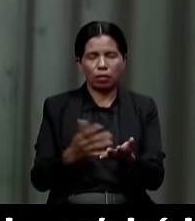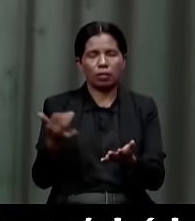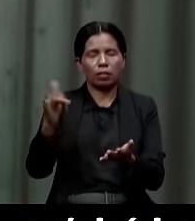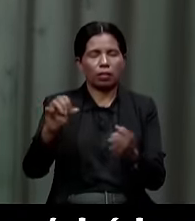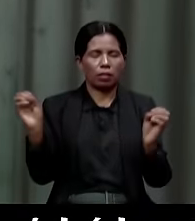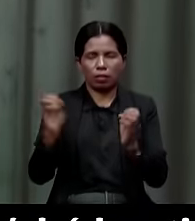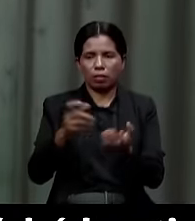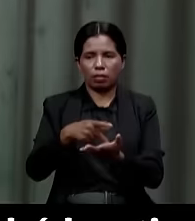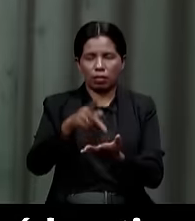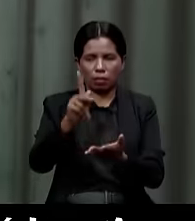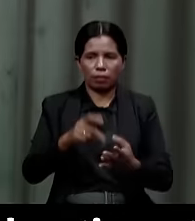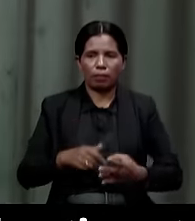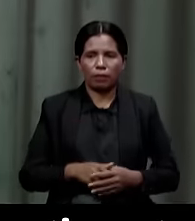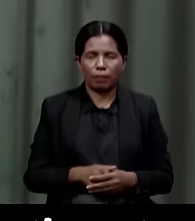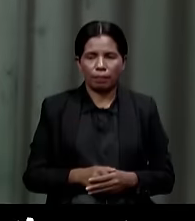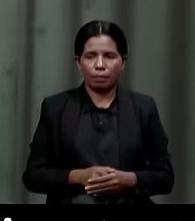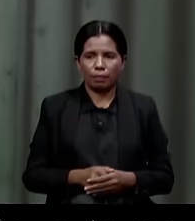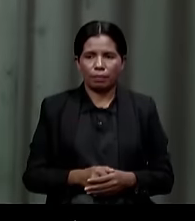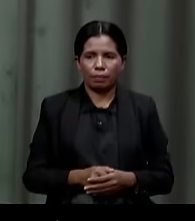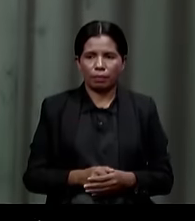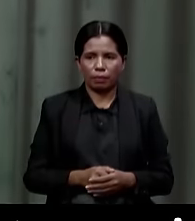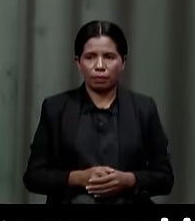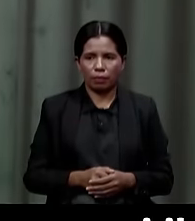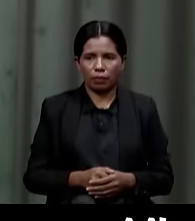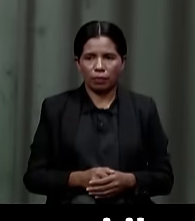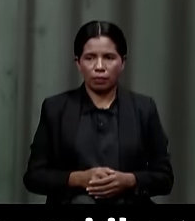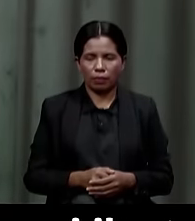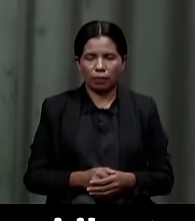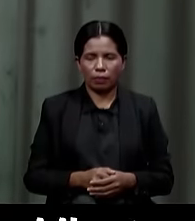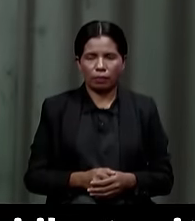ninidin maybe sa ami